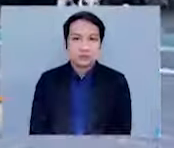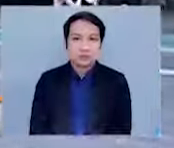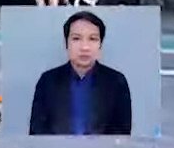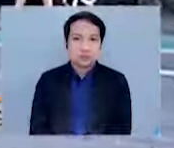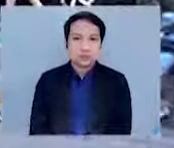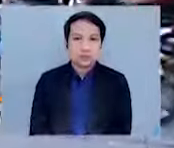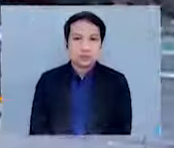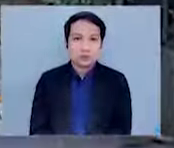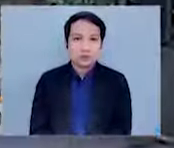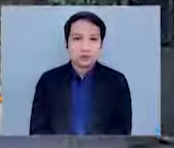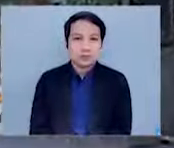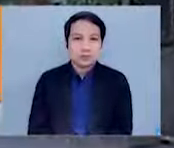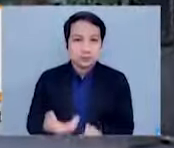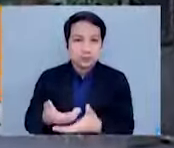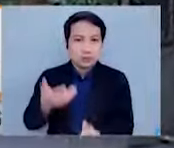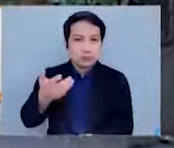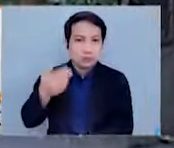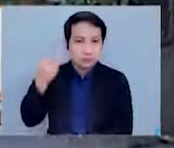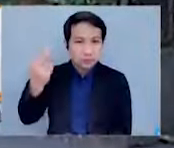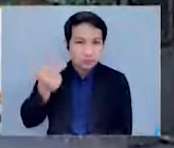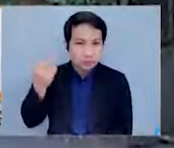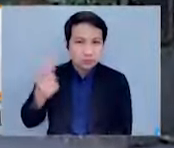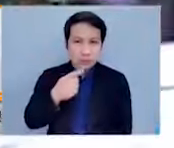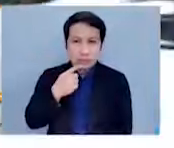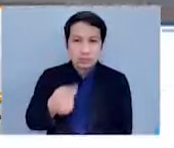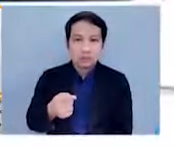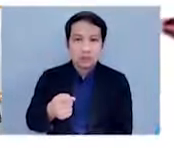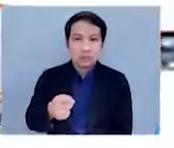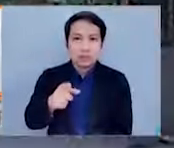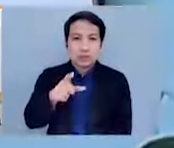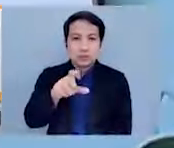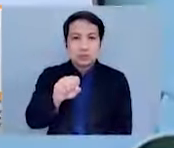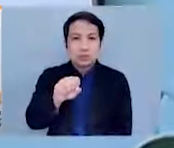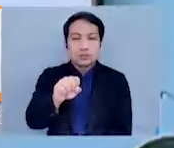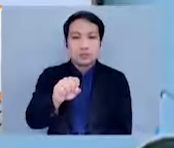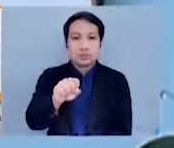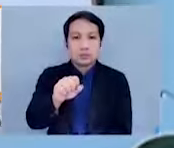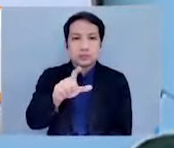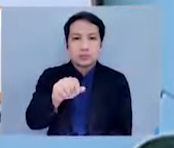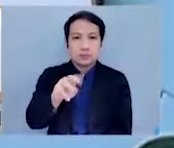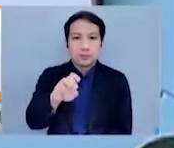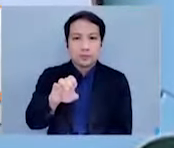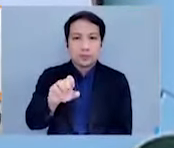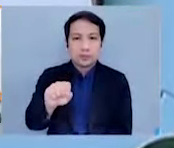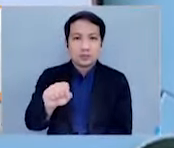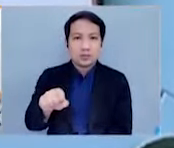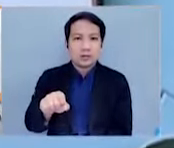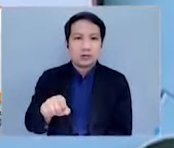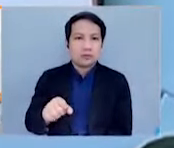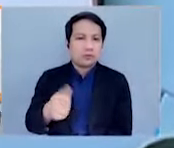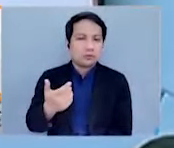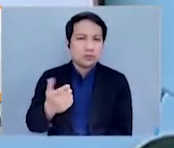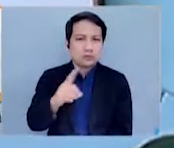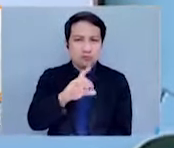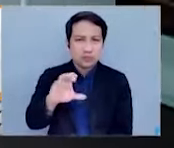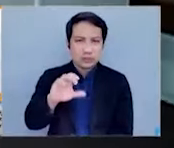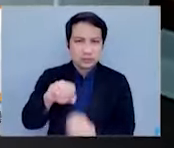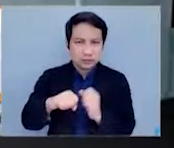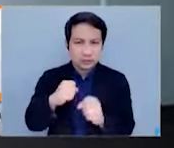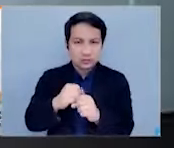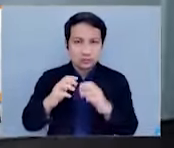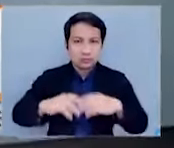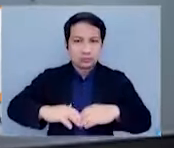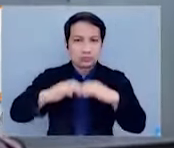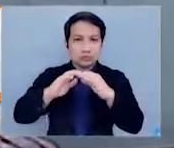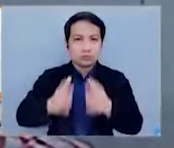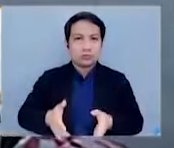Mayaman sa kasaysayan ang fire station na ito sa Santa Mesa, Manila. Higit isang siglo na ang gusali na itinayo noong panahon ng